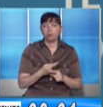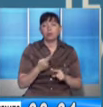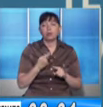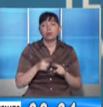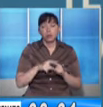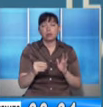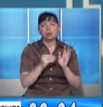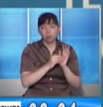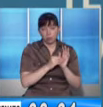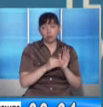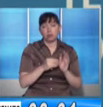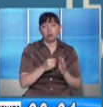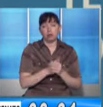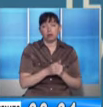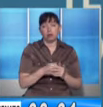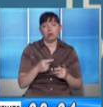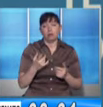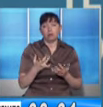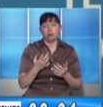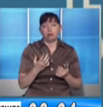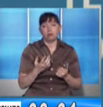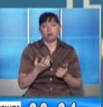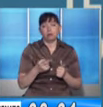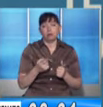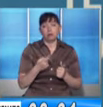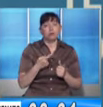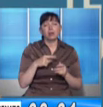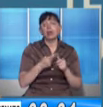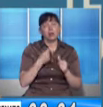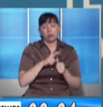în declarația de avere. La fel, numele probabil nu este public